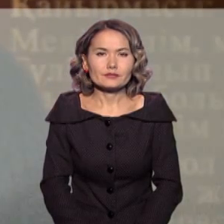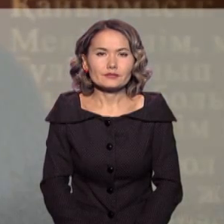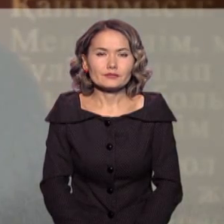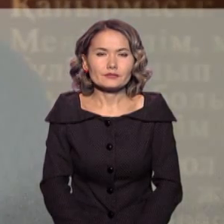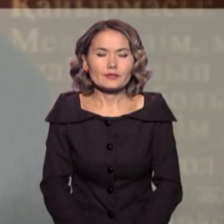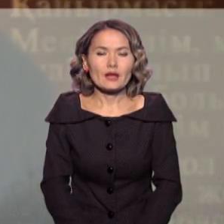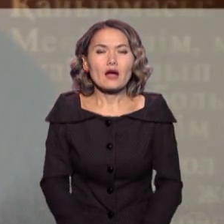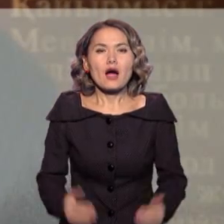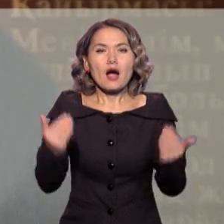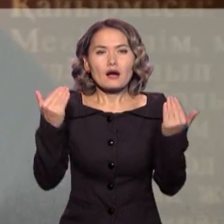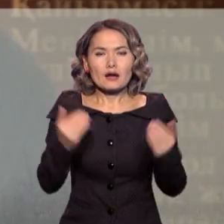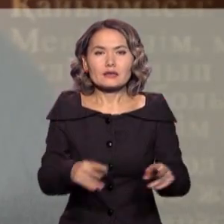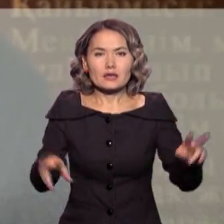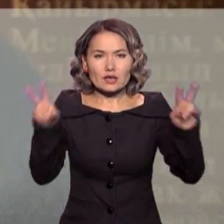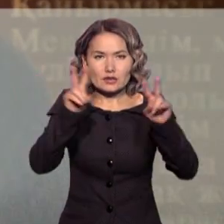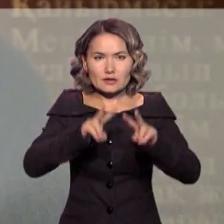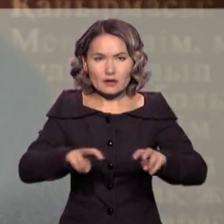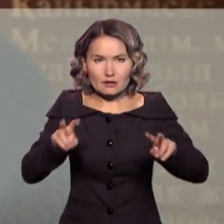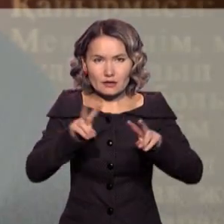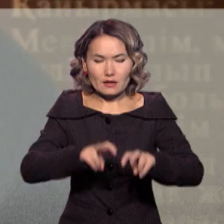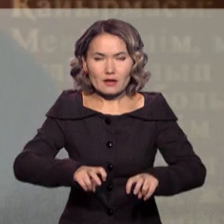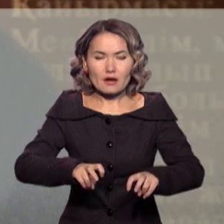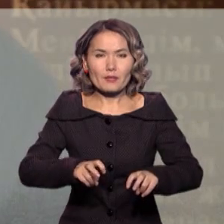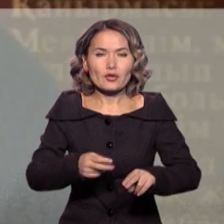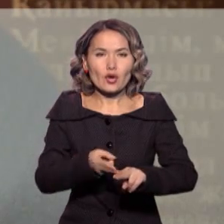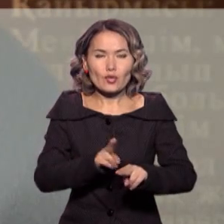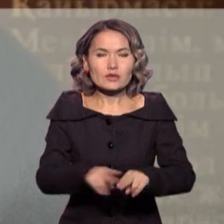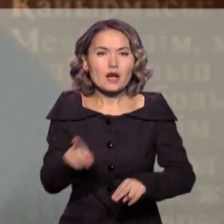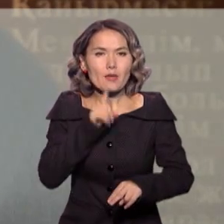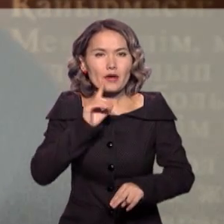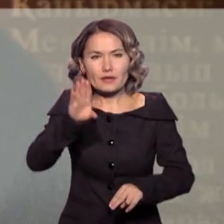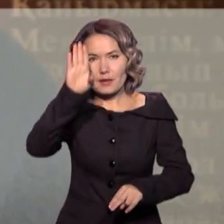Бірнеше сараптамалар тағайындалған, және де қазіргі таңда полиция